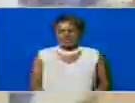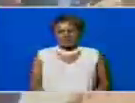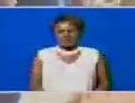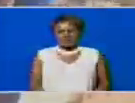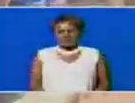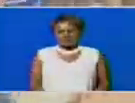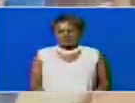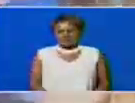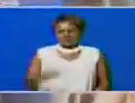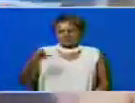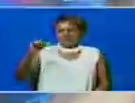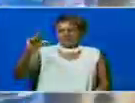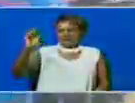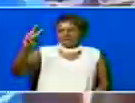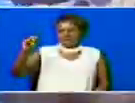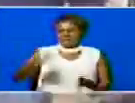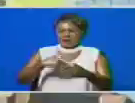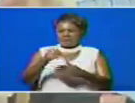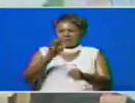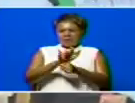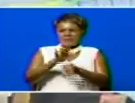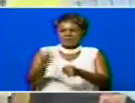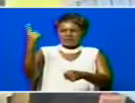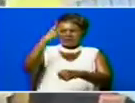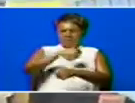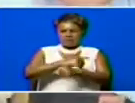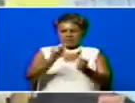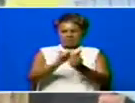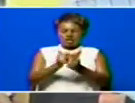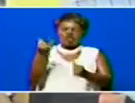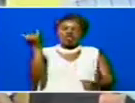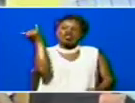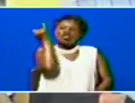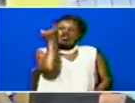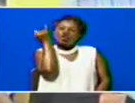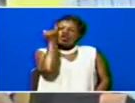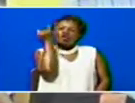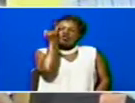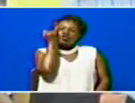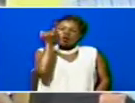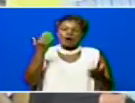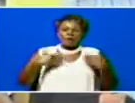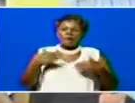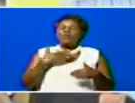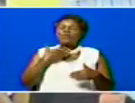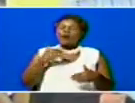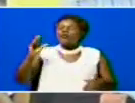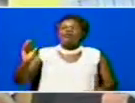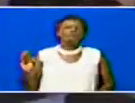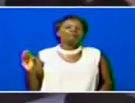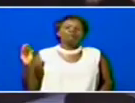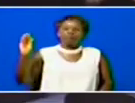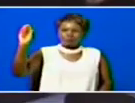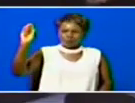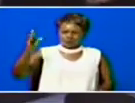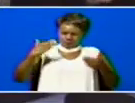Na Caleb yuko nchini baada ya siku nyingi akiwa na kakake Joshua ambaye watu wanataka kumuapisha eti.